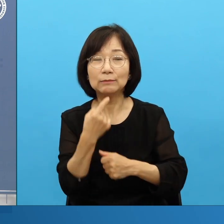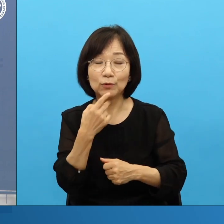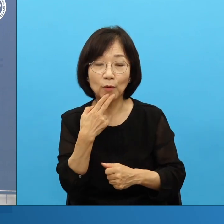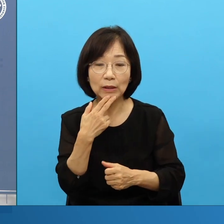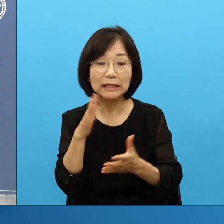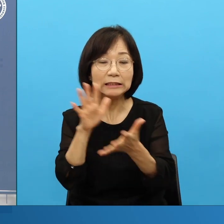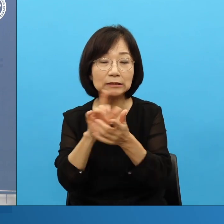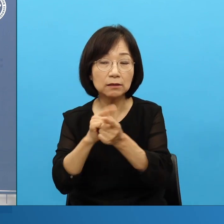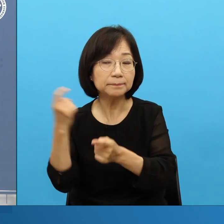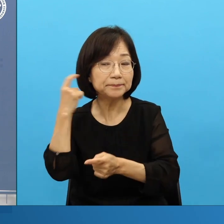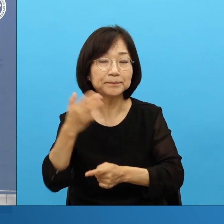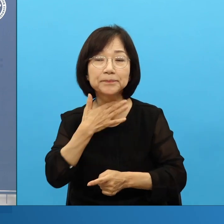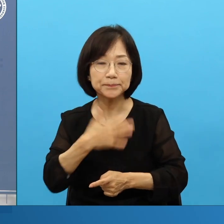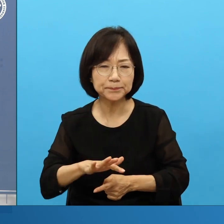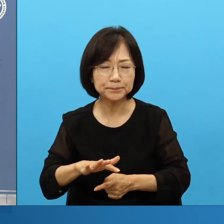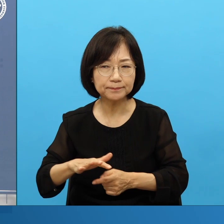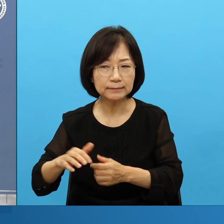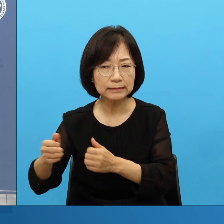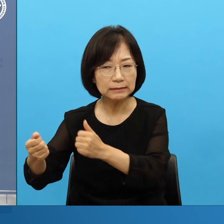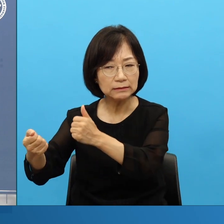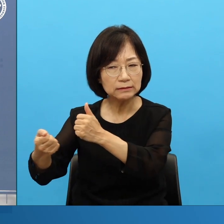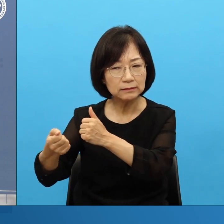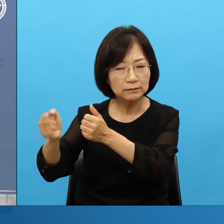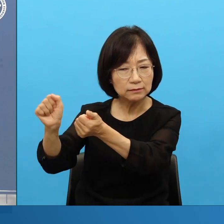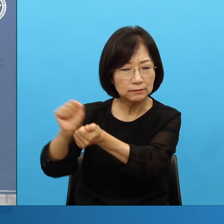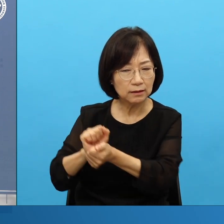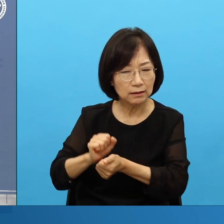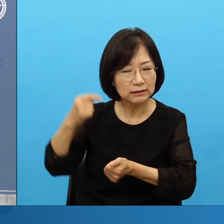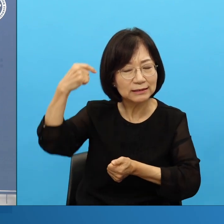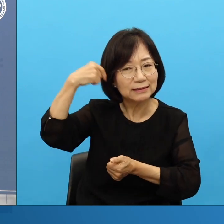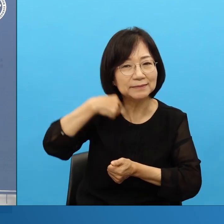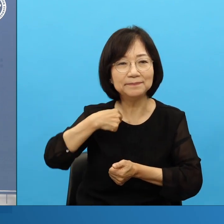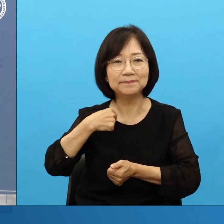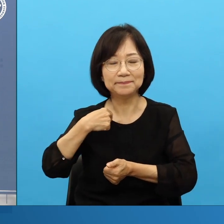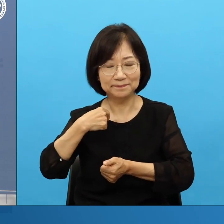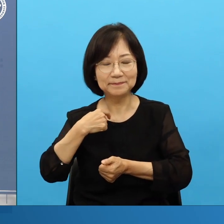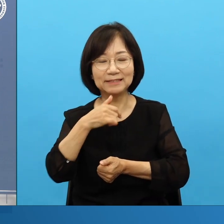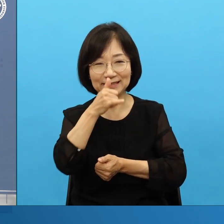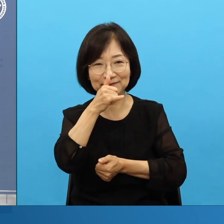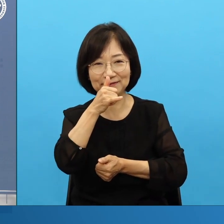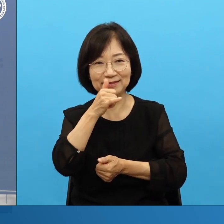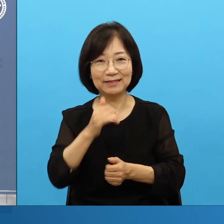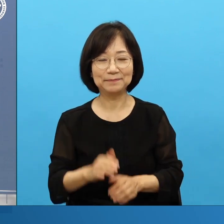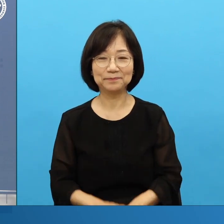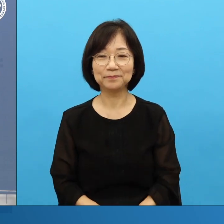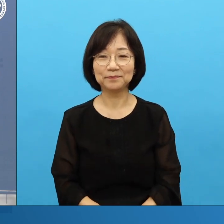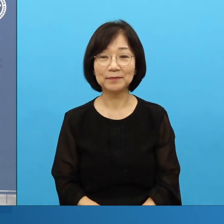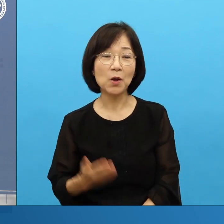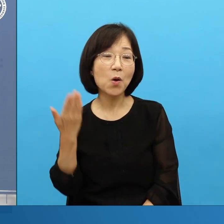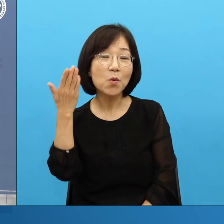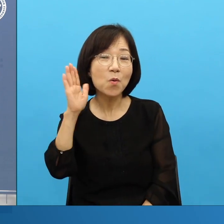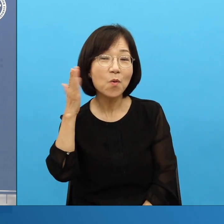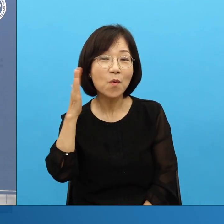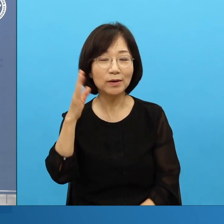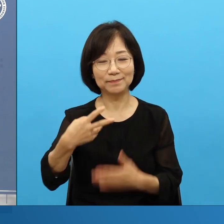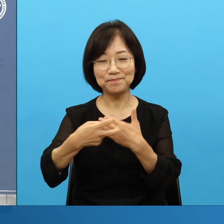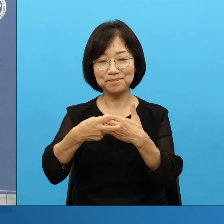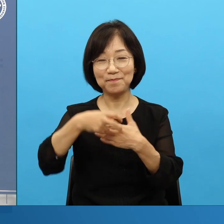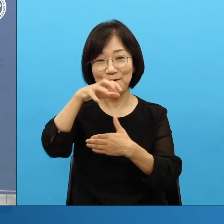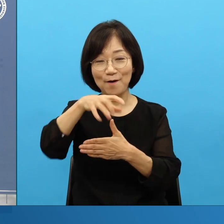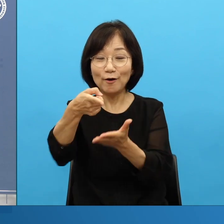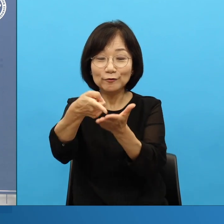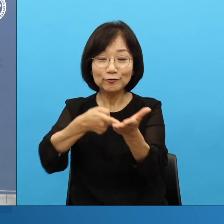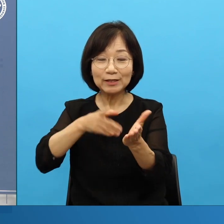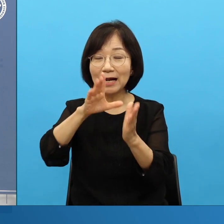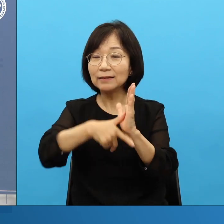but he'll understand. He knows it. 요즘 병원에서 뭡니까? 레이저 가지고 수술 막 하잖아요. Right now in the hospitals,